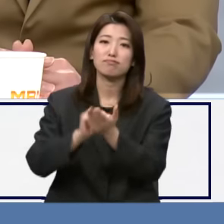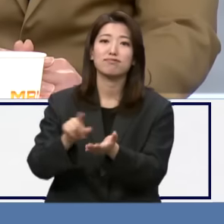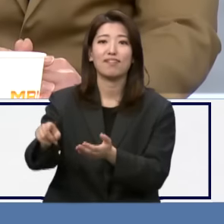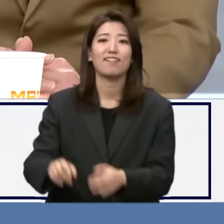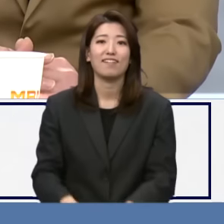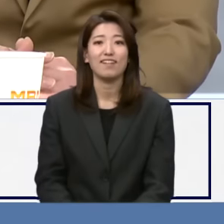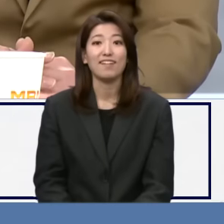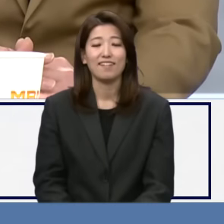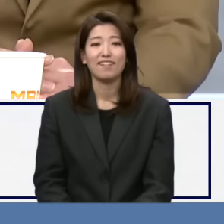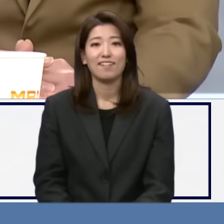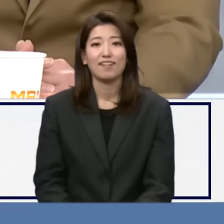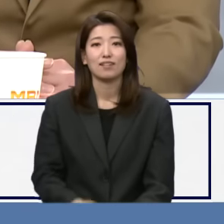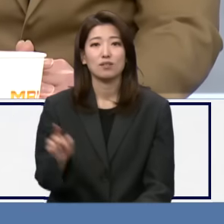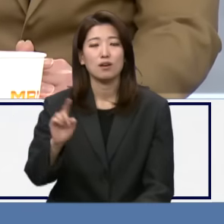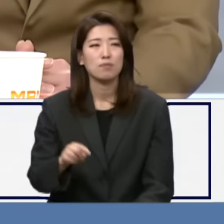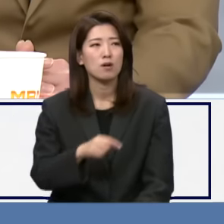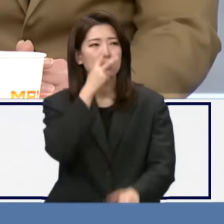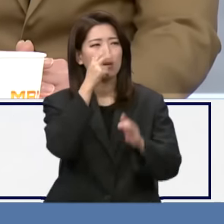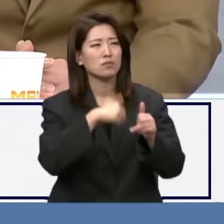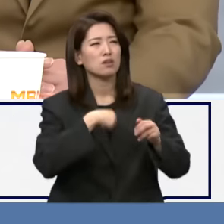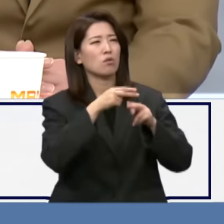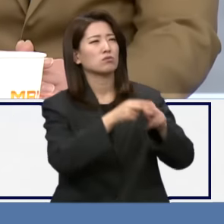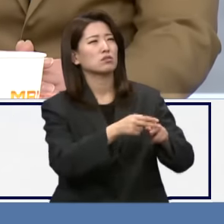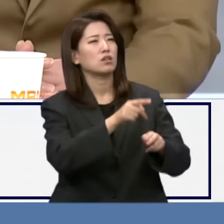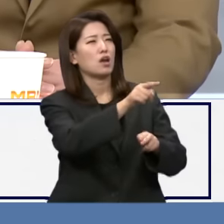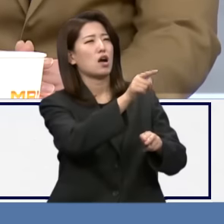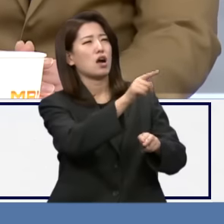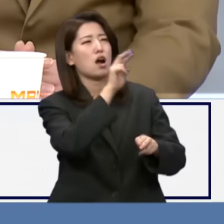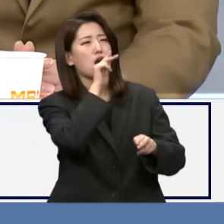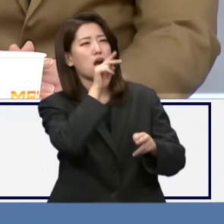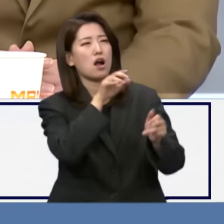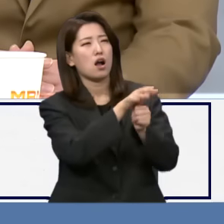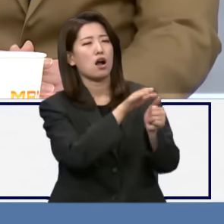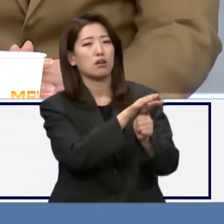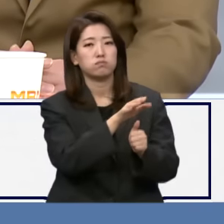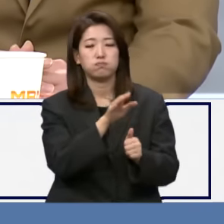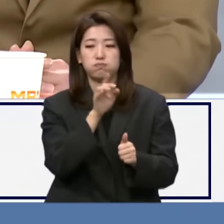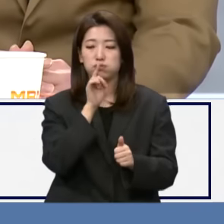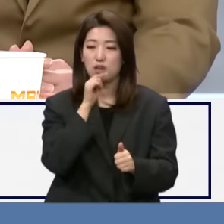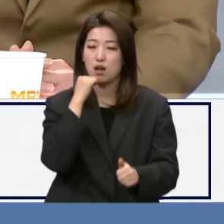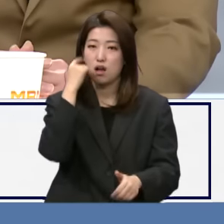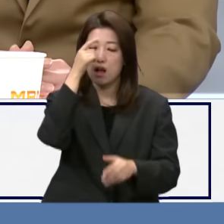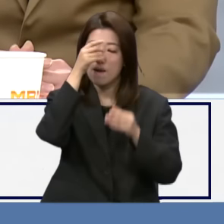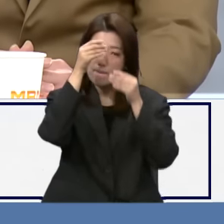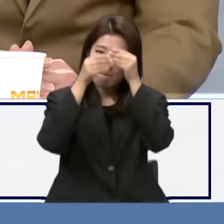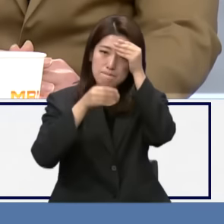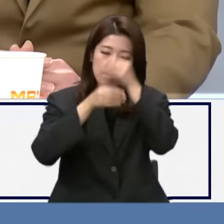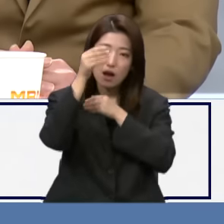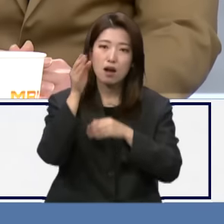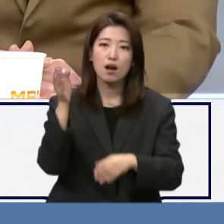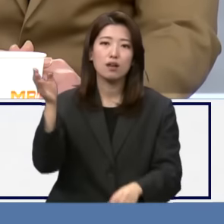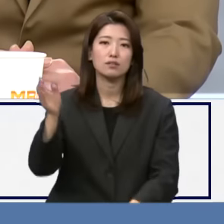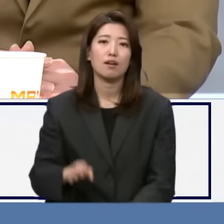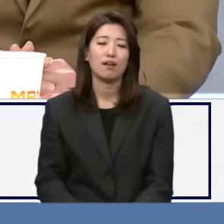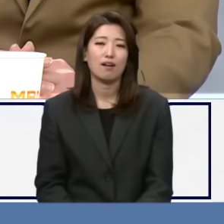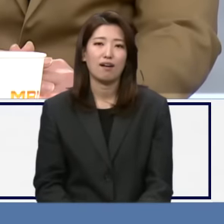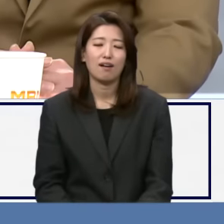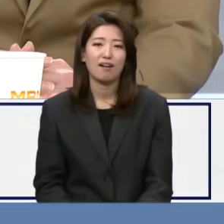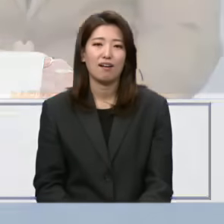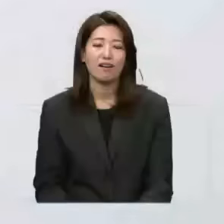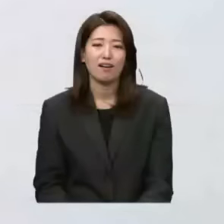독재 운운하면서 정치 행보에 이어나가겠다 이것은 굉장히 후한 무치 한 것이고 과연 한동훈 한동훈 위원장의 딸